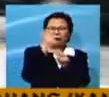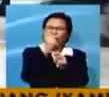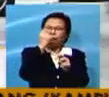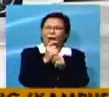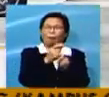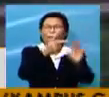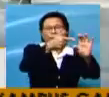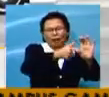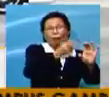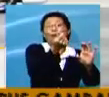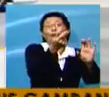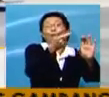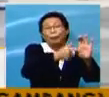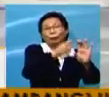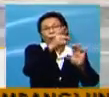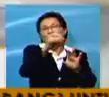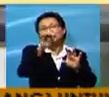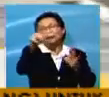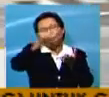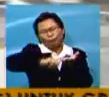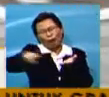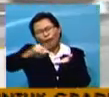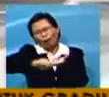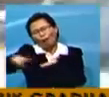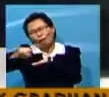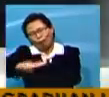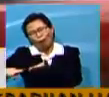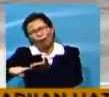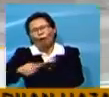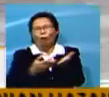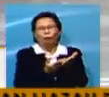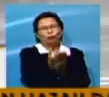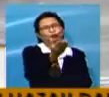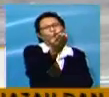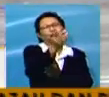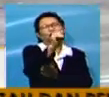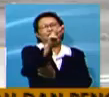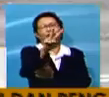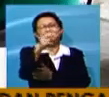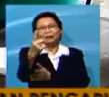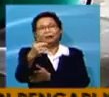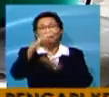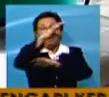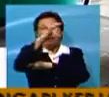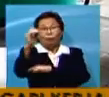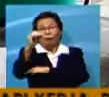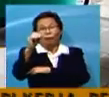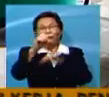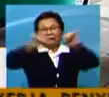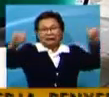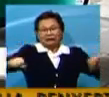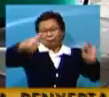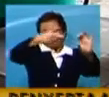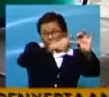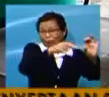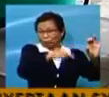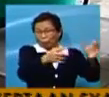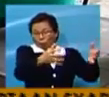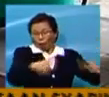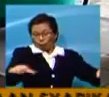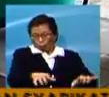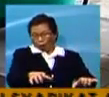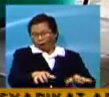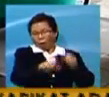penetapan harga petrol dan diesel secara mingguan menerusi siaran langsung di TV1. Bagi syarikat dan pengusaha stesen minyak yang ingin